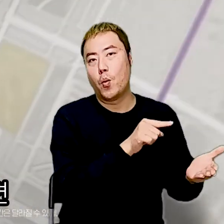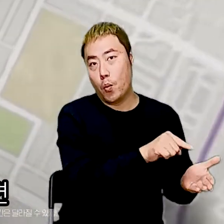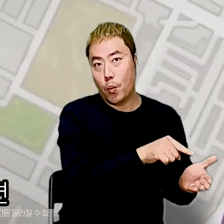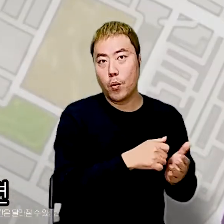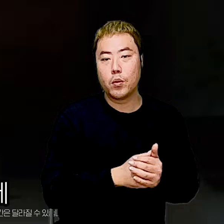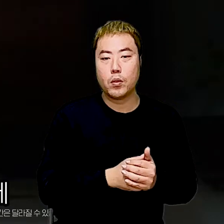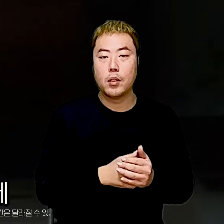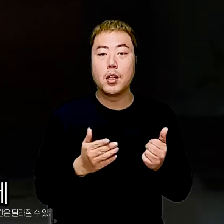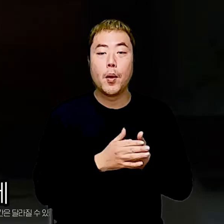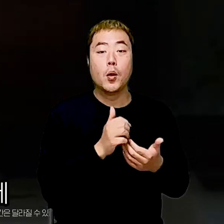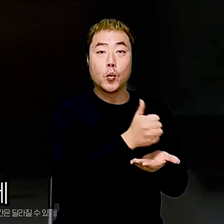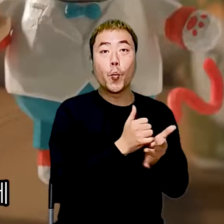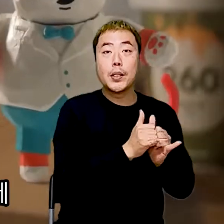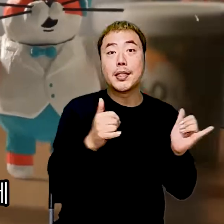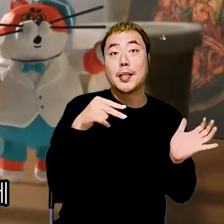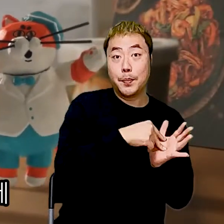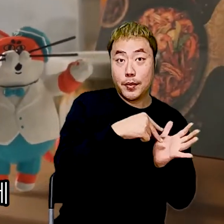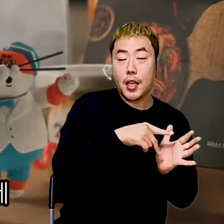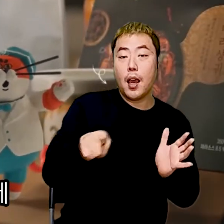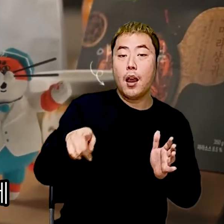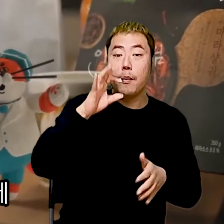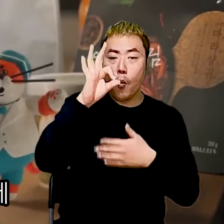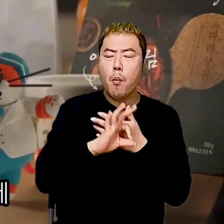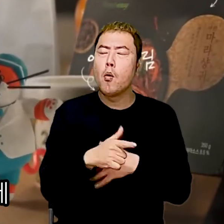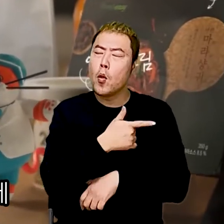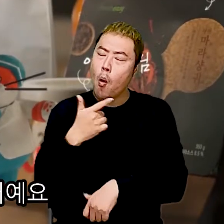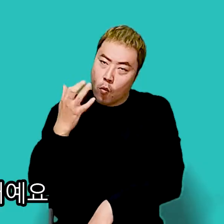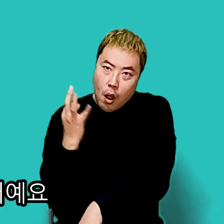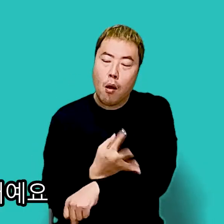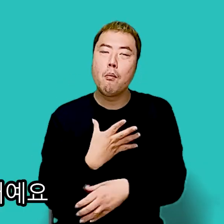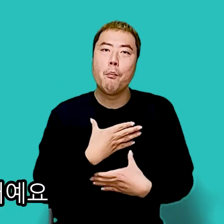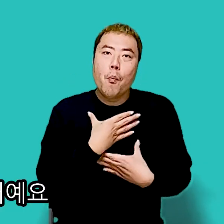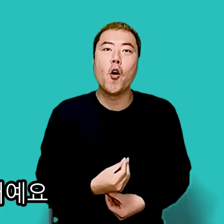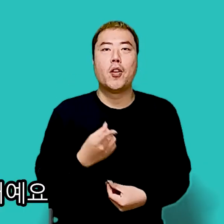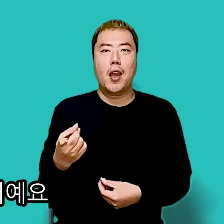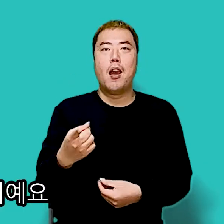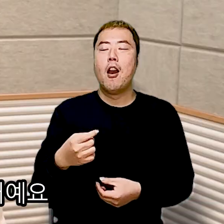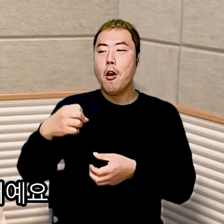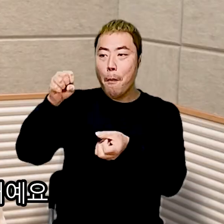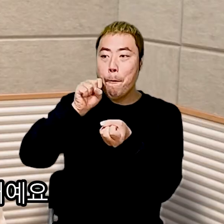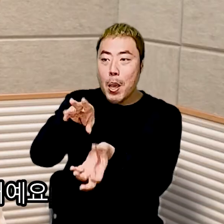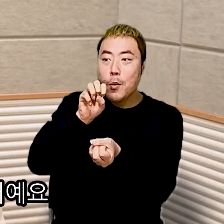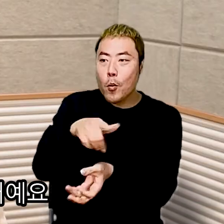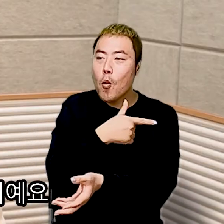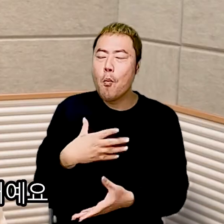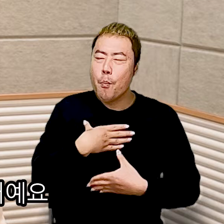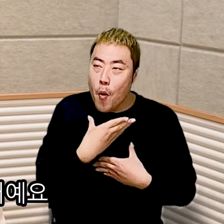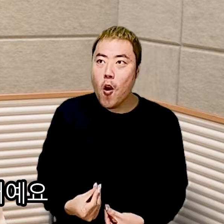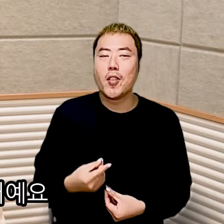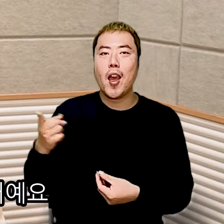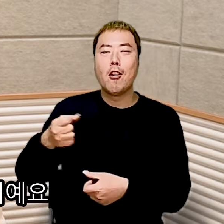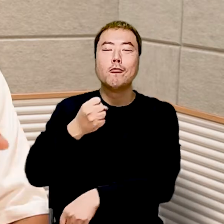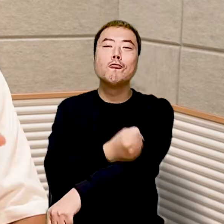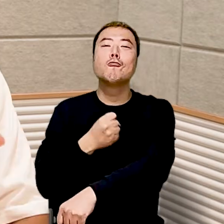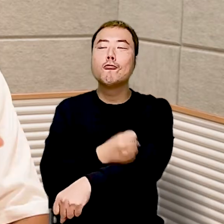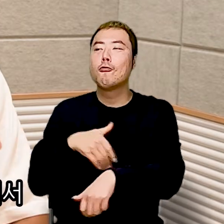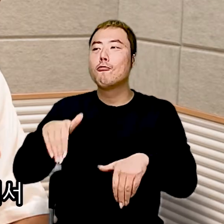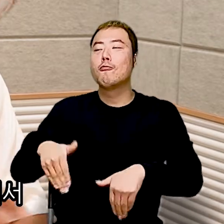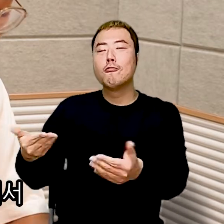소비자의 입장에서 보면 플랫폼 노동은 아주 간편하게 가져다 쓸 수 있는 하나의 심부름꾼인